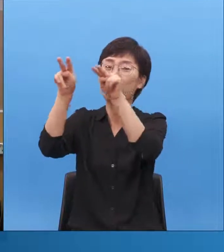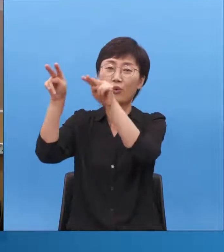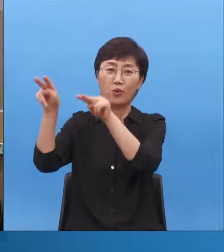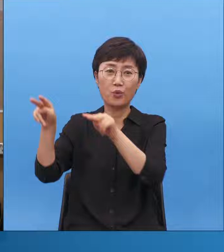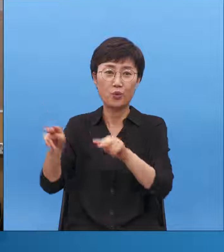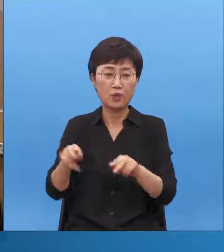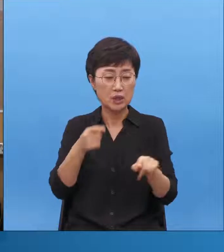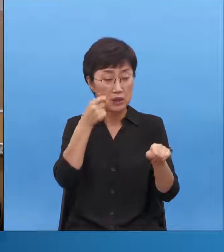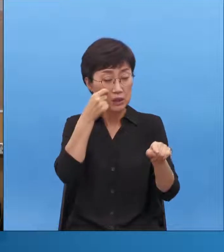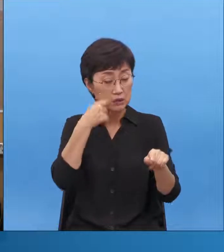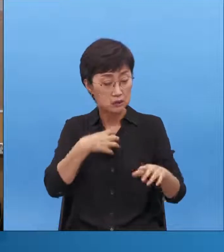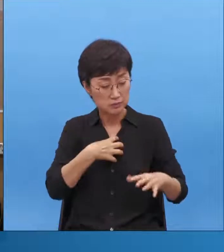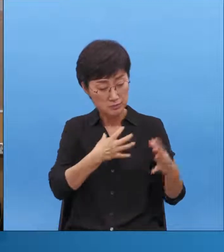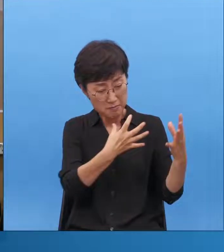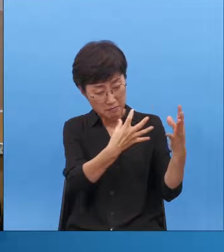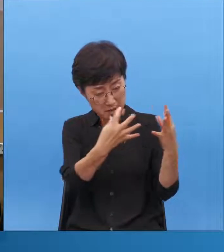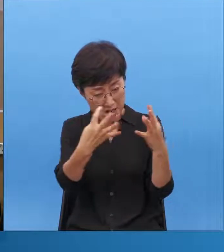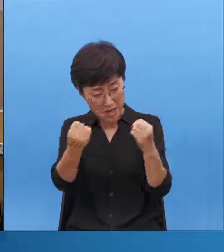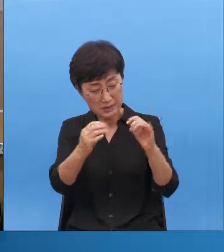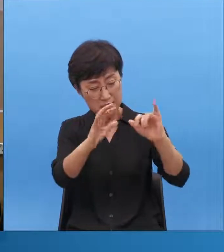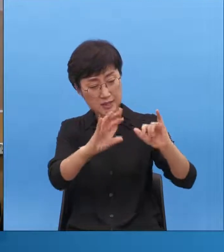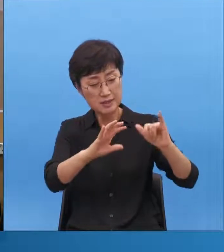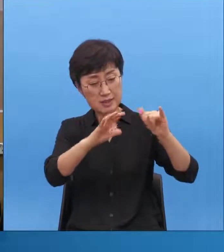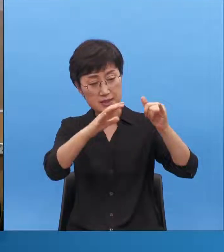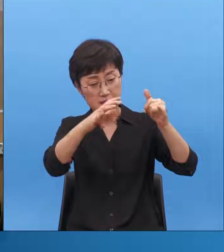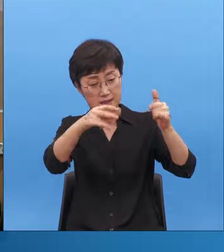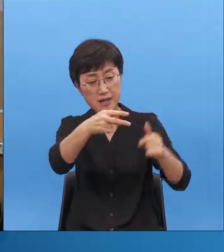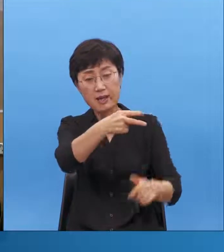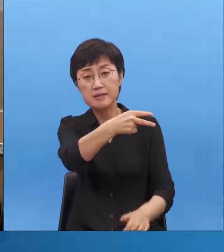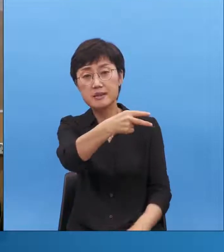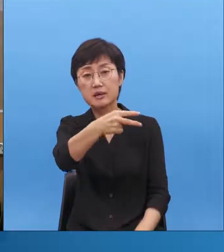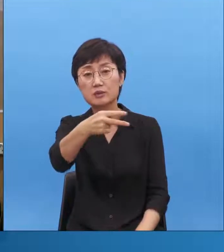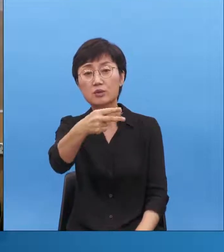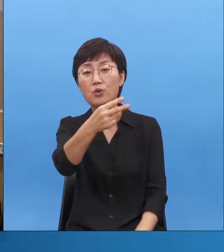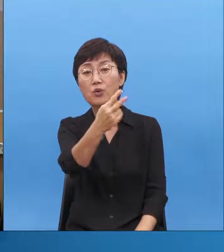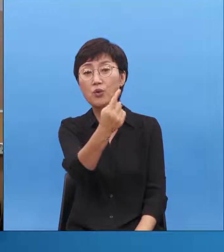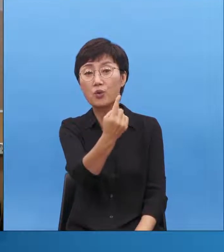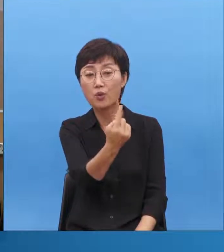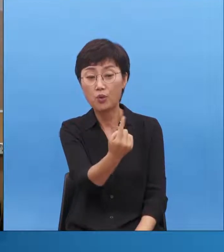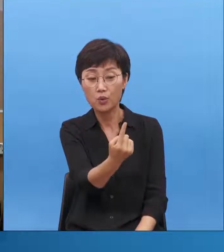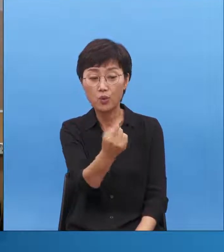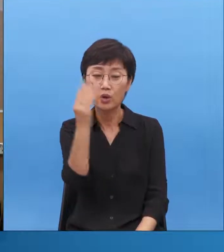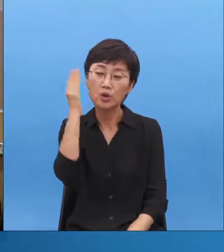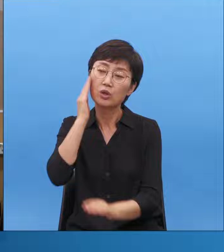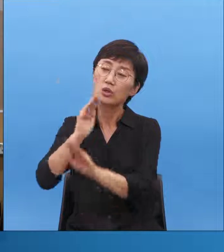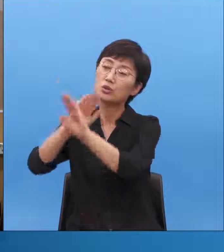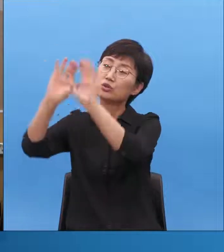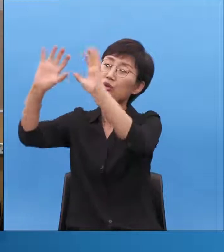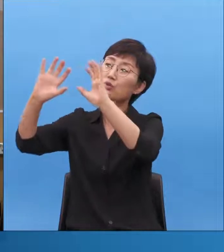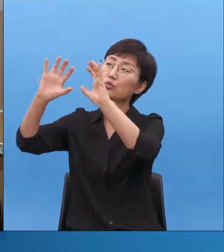슬픔 많은 이 세상도